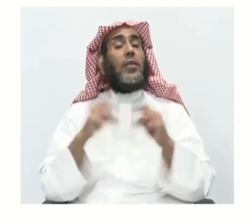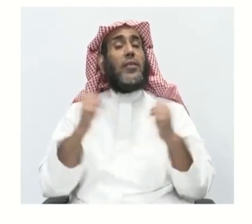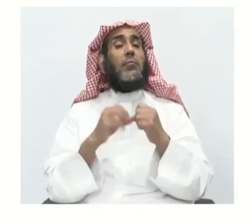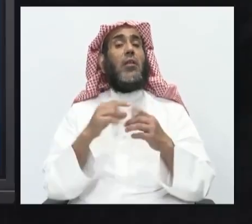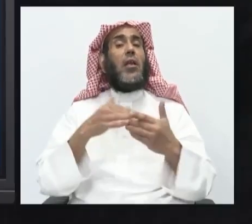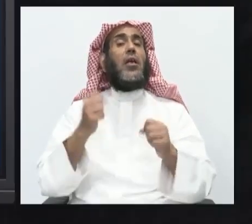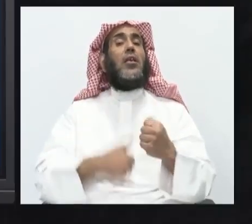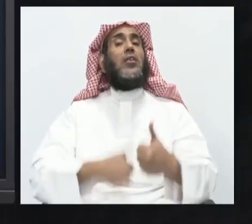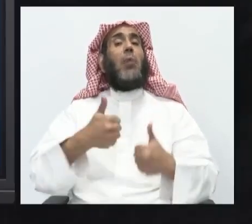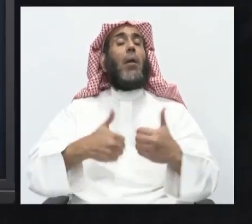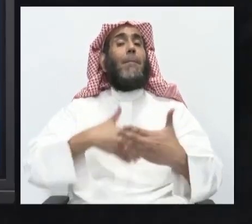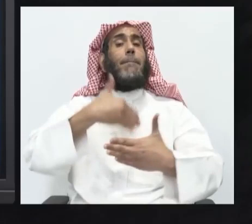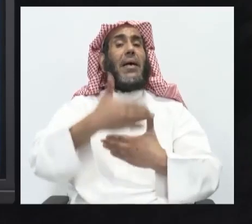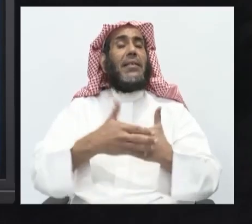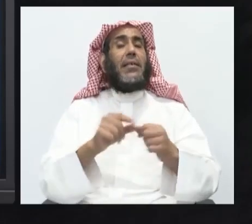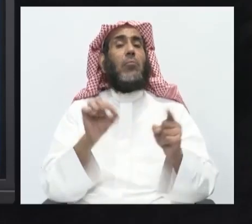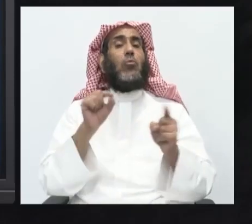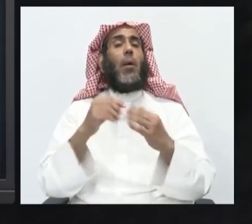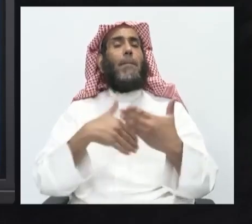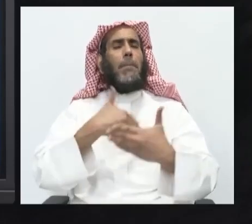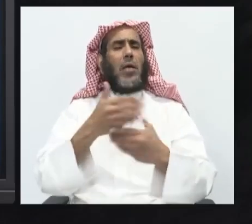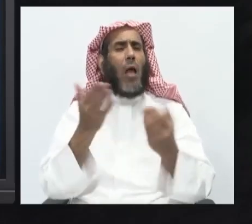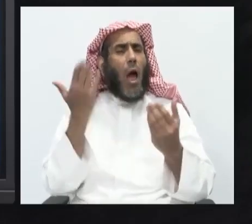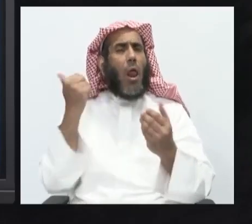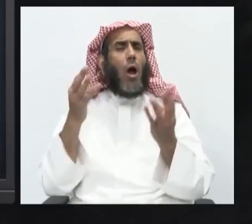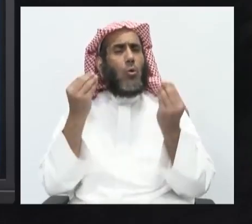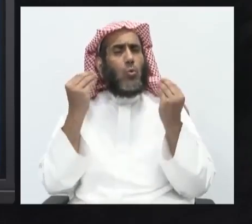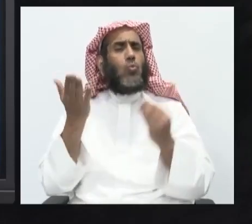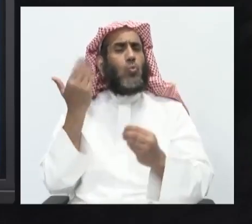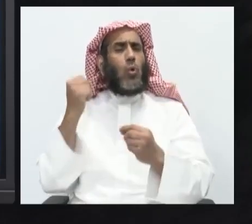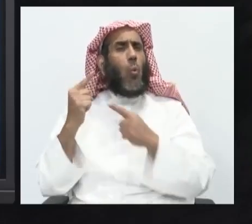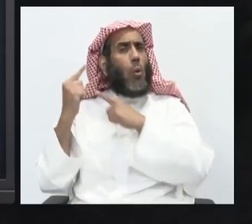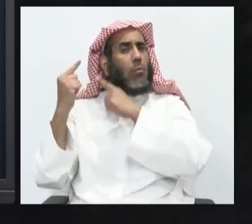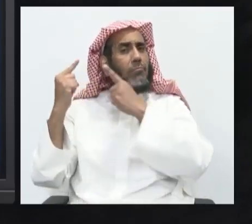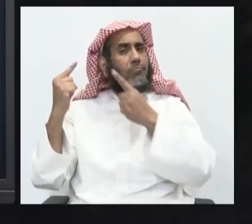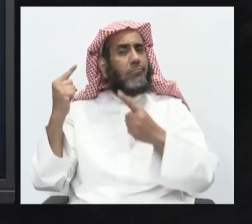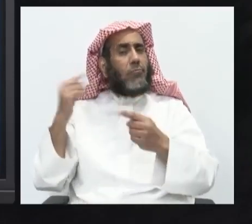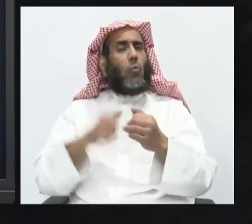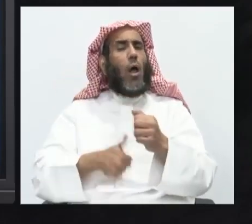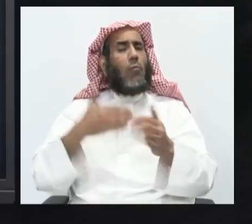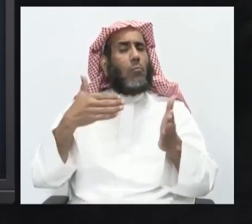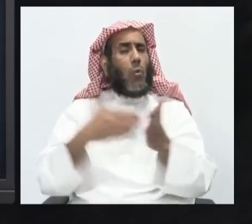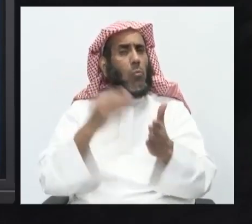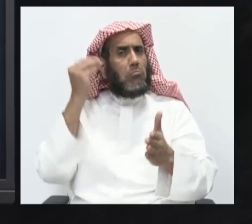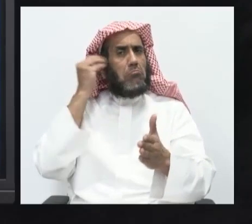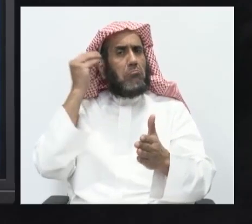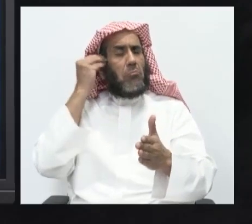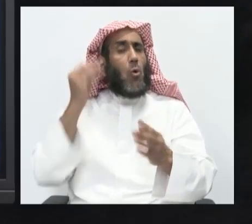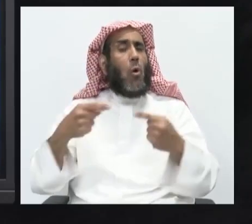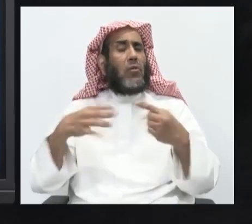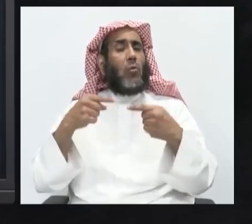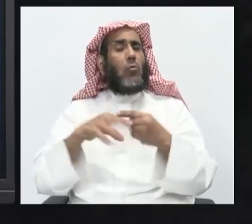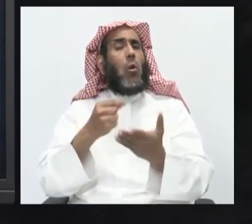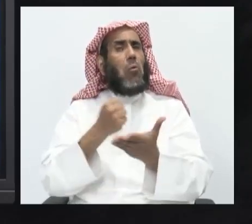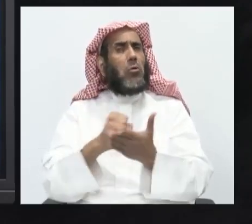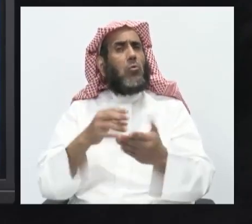بعدي اختبار بعدي مقصود به بعد ان اخذت الدروس هذه الوحده وعرفت فيها الالف المتطرفه وعرفت الوصل والفصل وعرفت الحذف